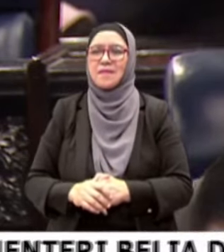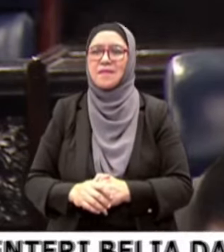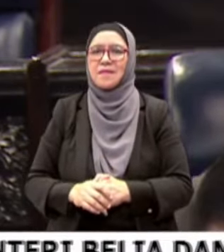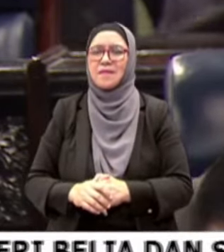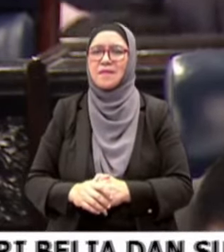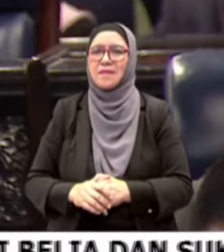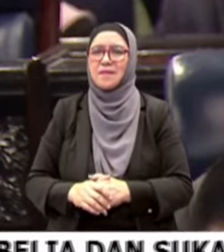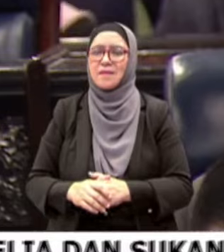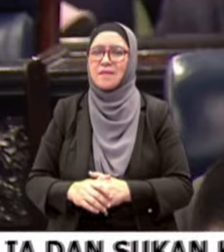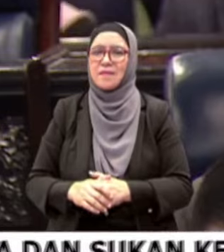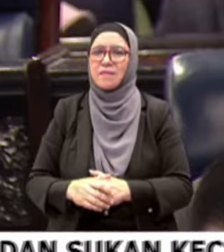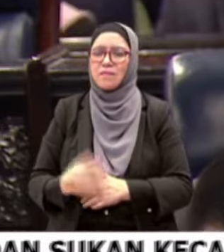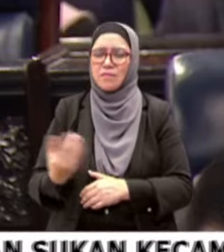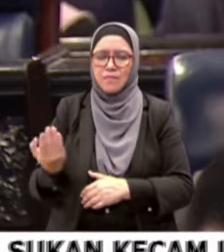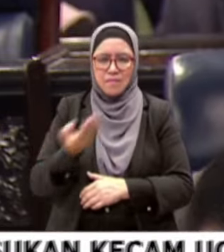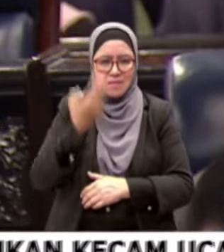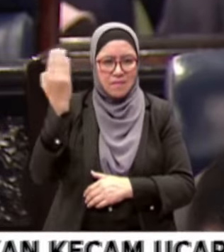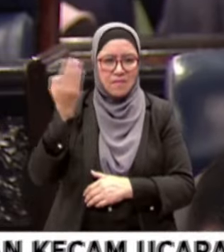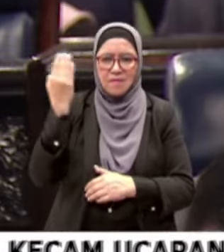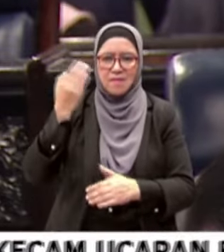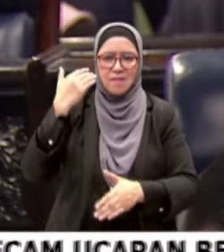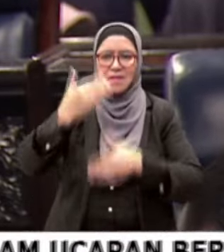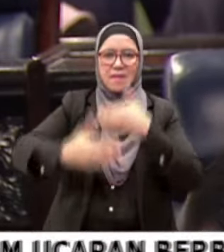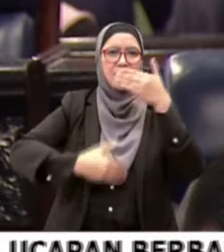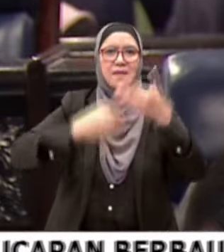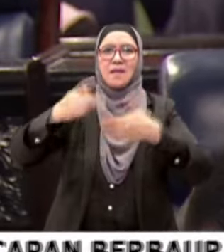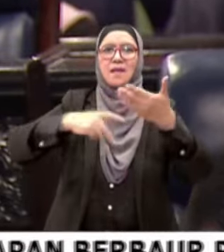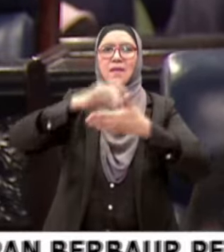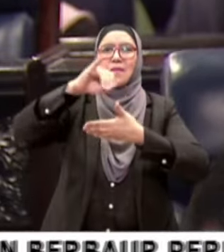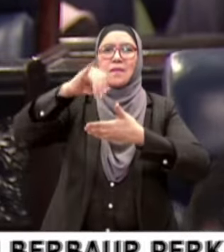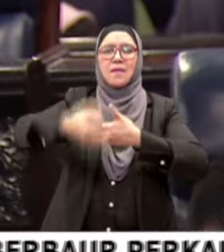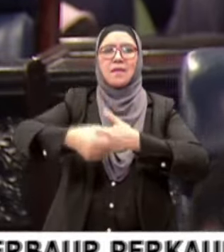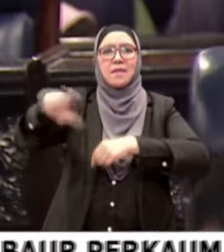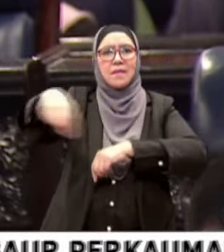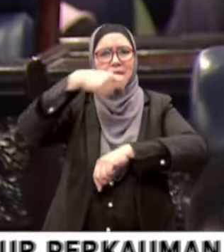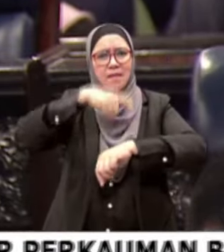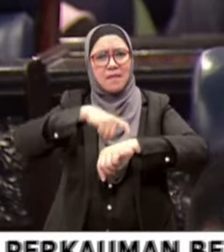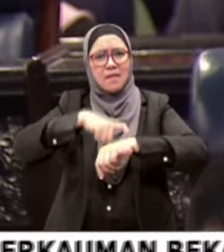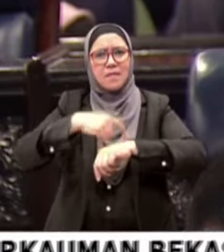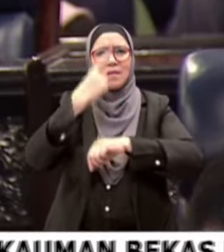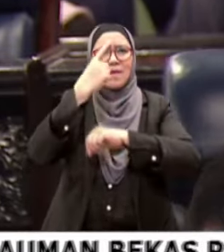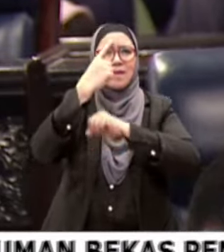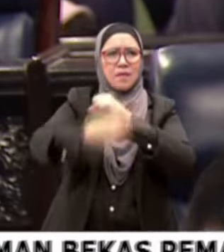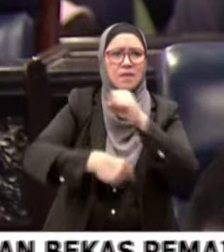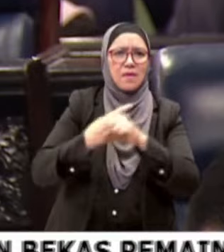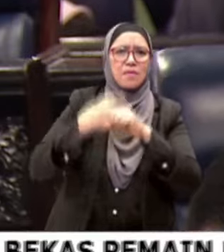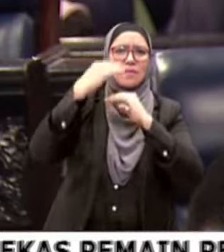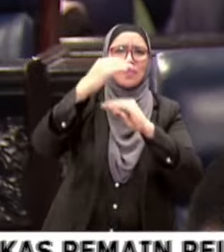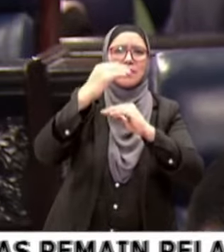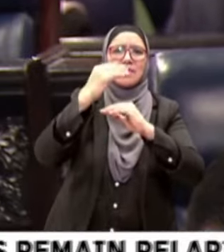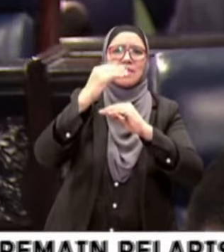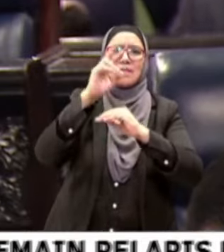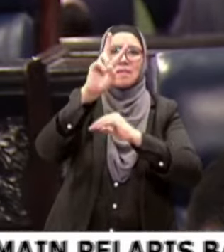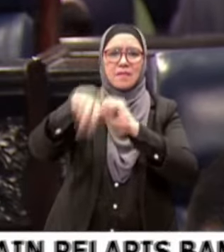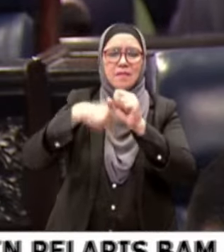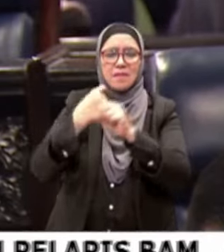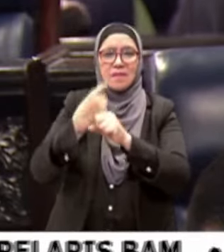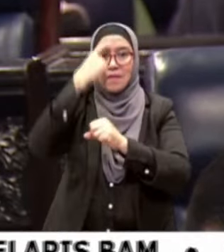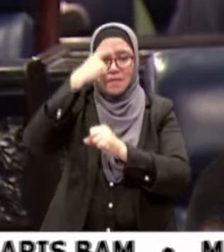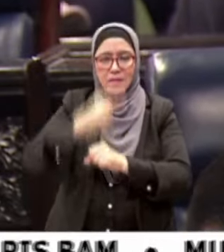secara lazimnya pelaksanaan Project mengambil Masa satu hingga dua tahun untuk